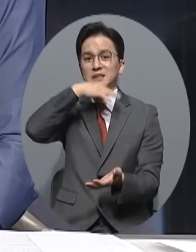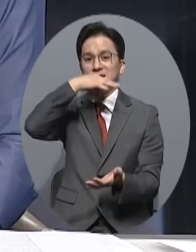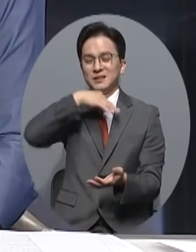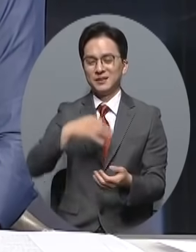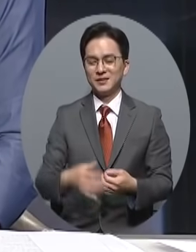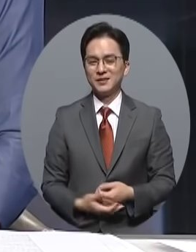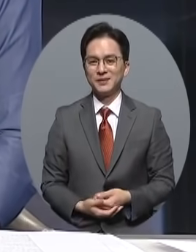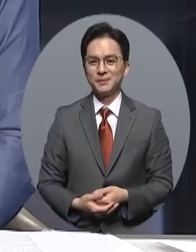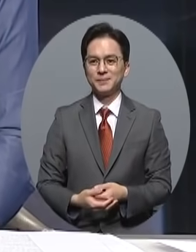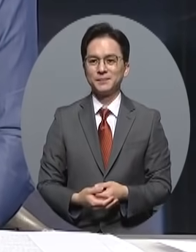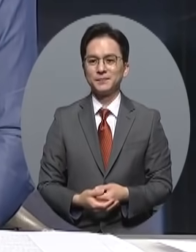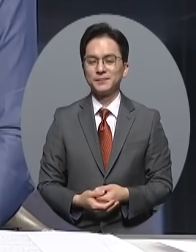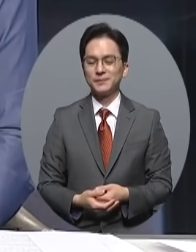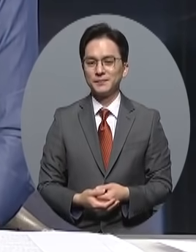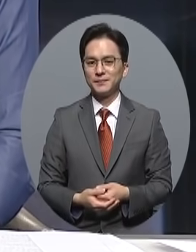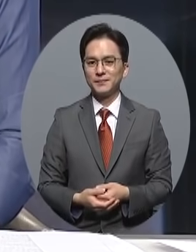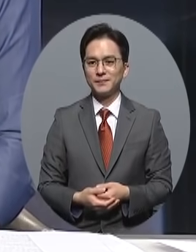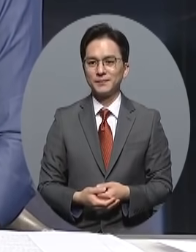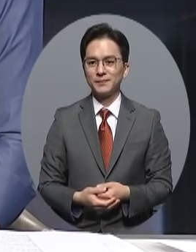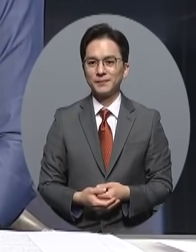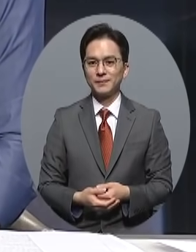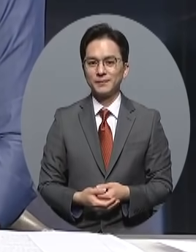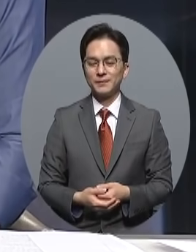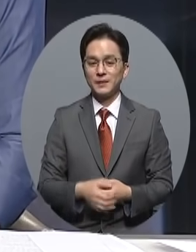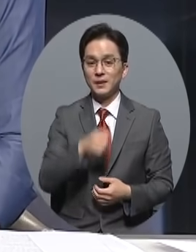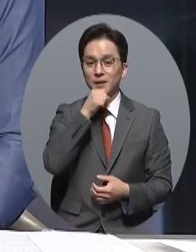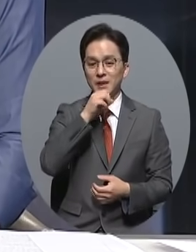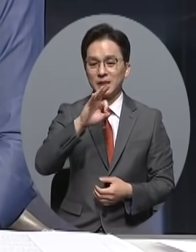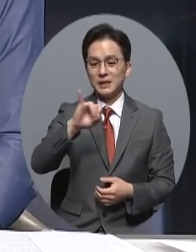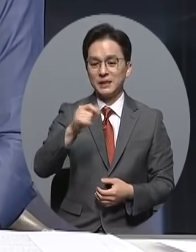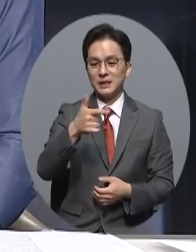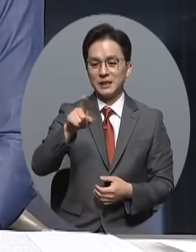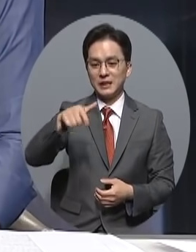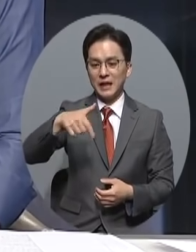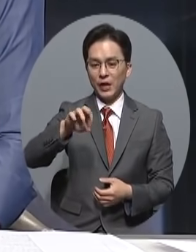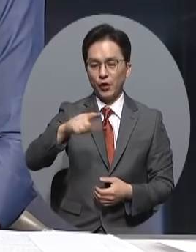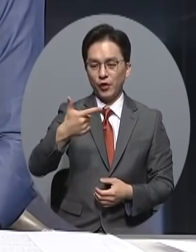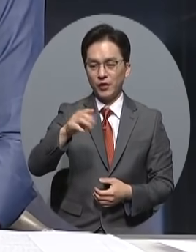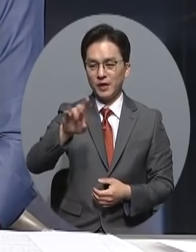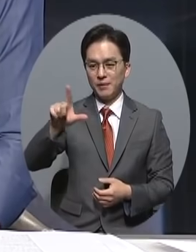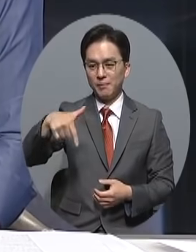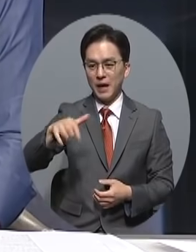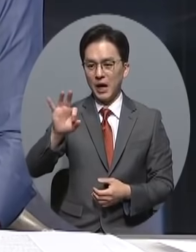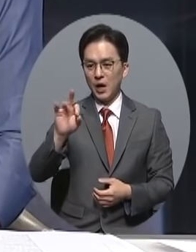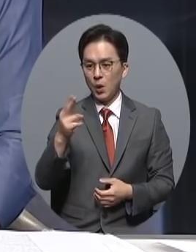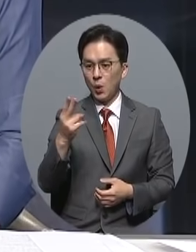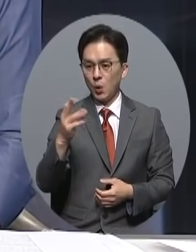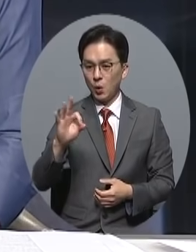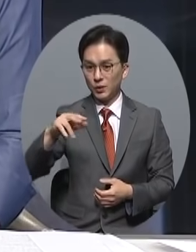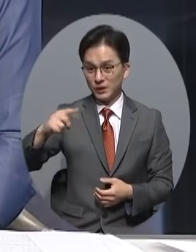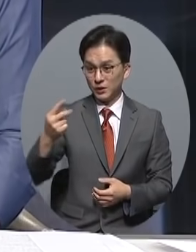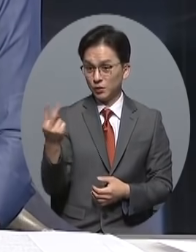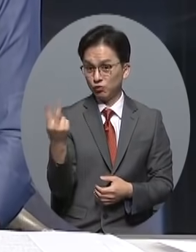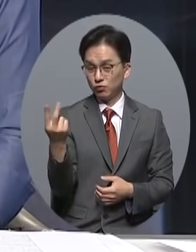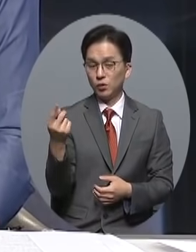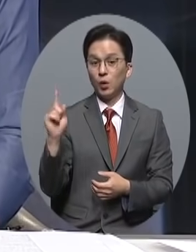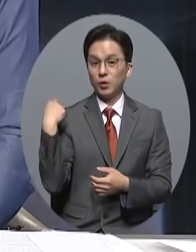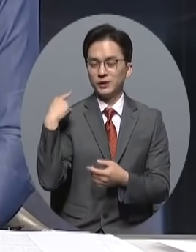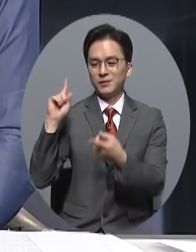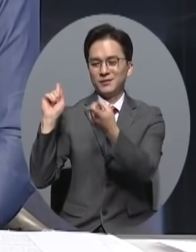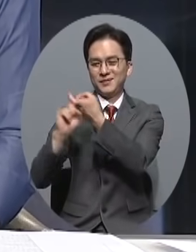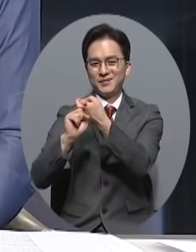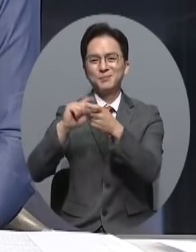있었다면은 이낙연 전 대표하고 박용진 의원 역시 대장동 의혹을 놓고는 약간의 연대를 구축한 모습이었습니다. 발언